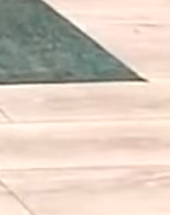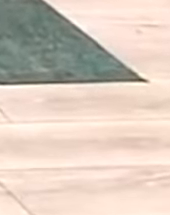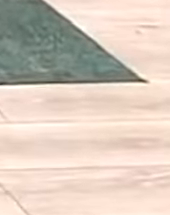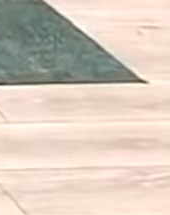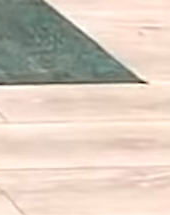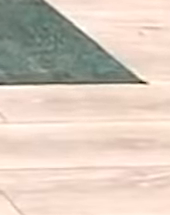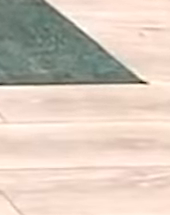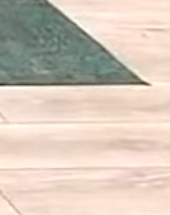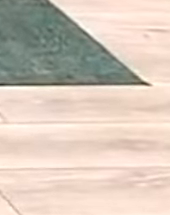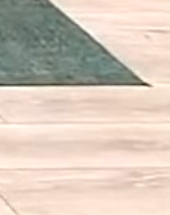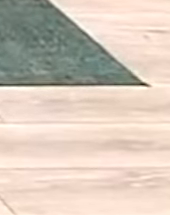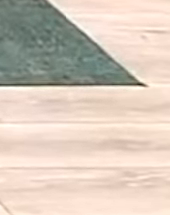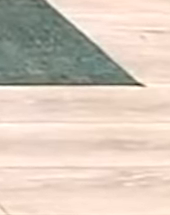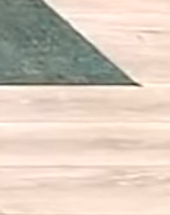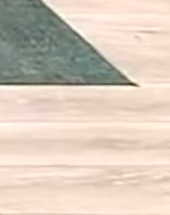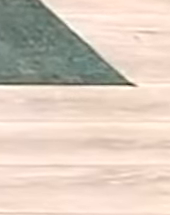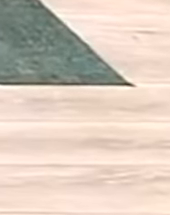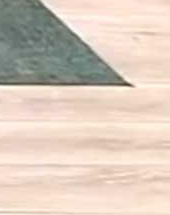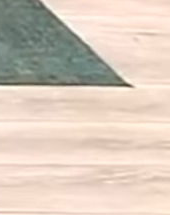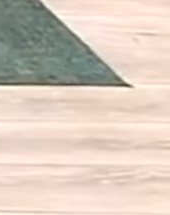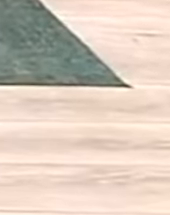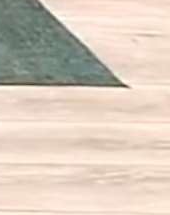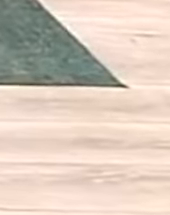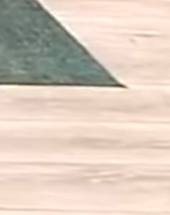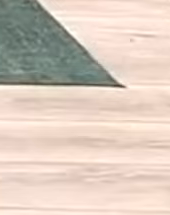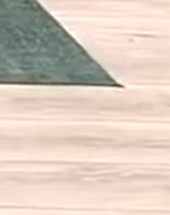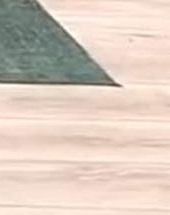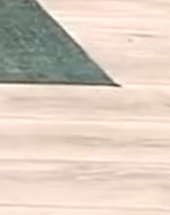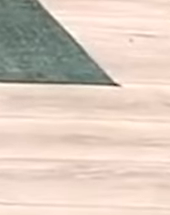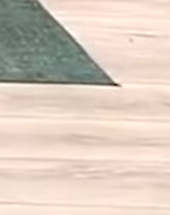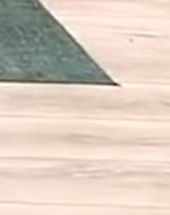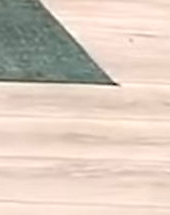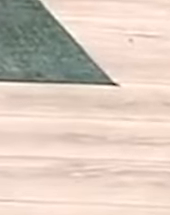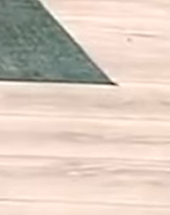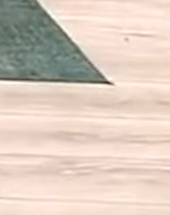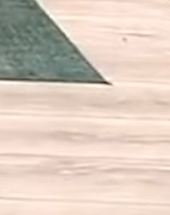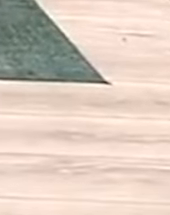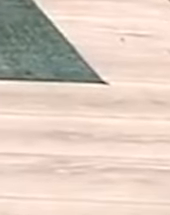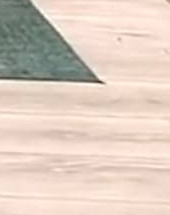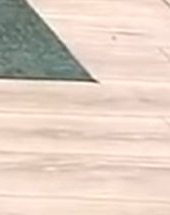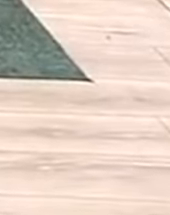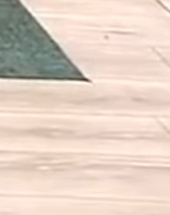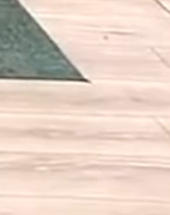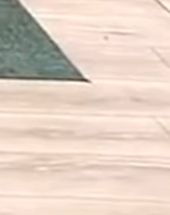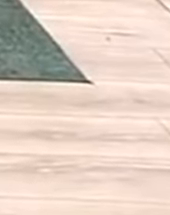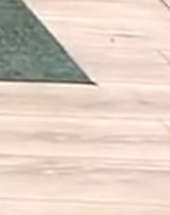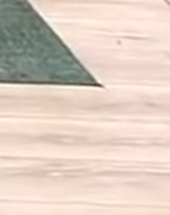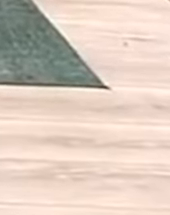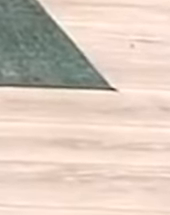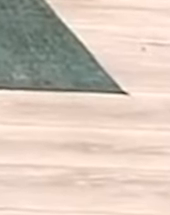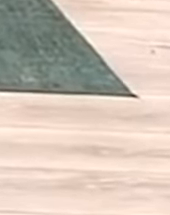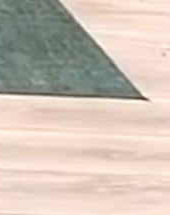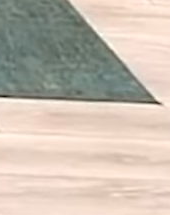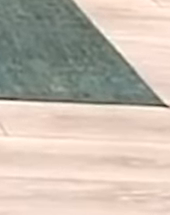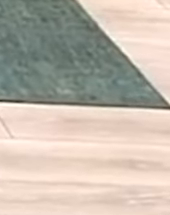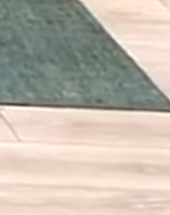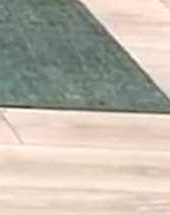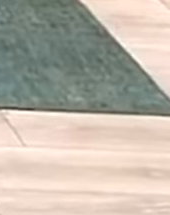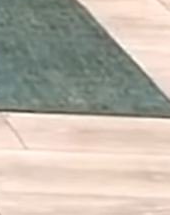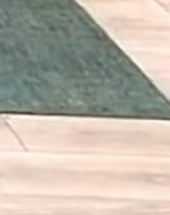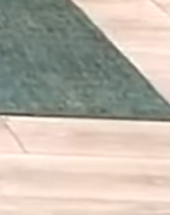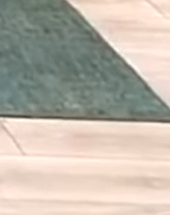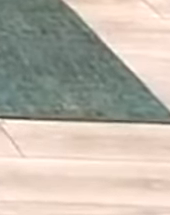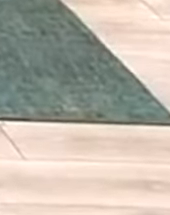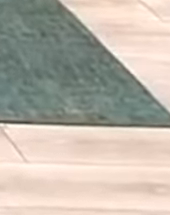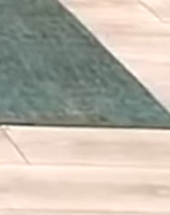değil, Nijerya'ya gittiniz. Yok Kamerun onun memleketi Nijerya'ya gitmişler. Ama yani gezmek ve iş amacıyla Nijerya'ya gittik 10 gün için.